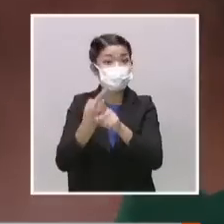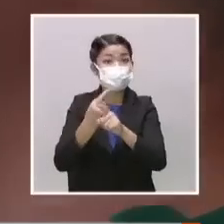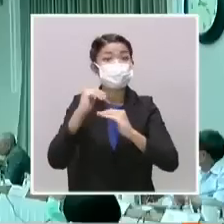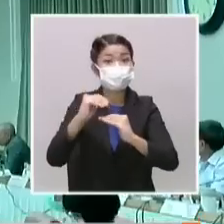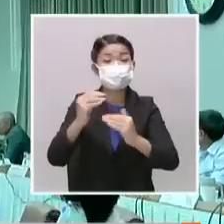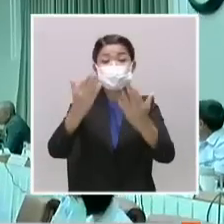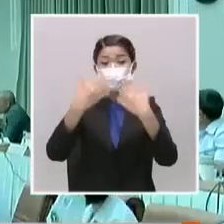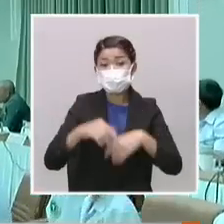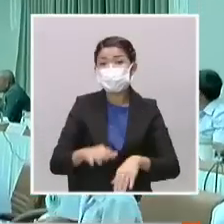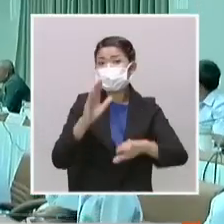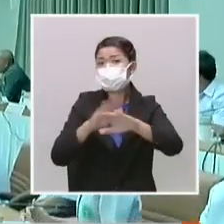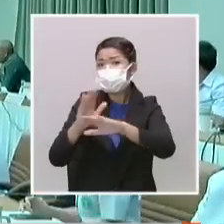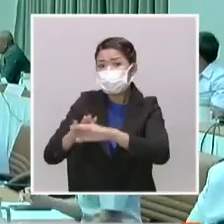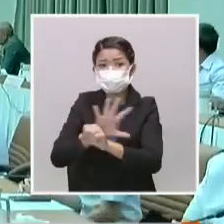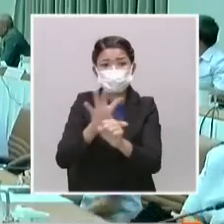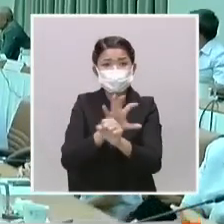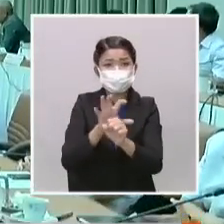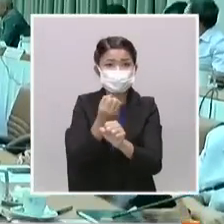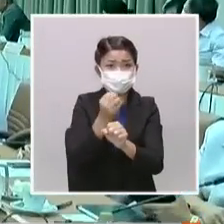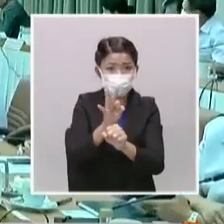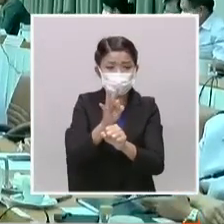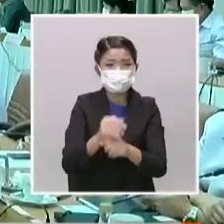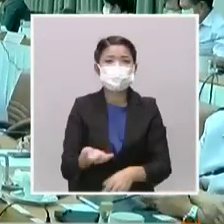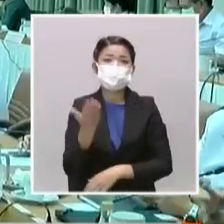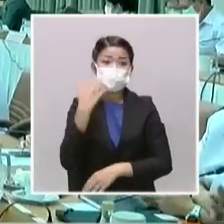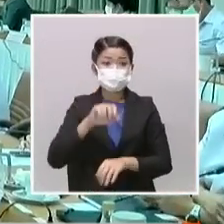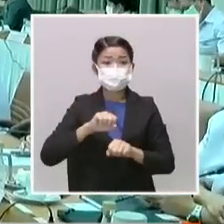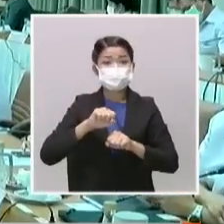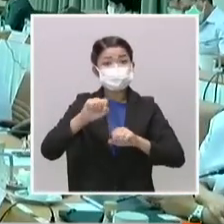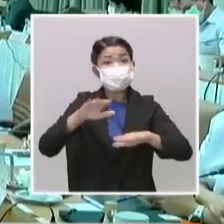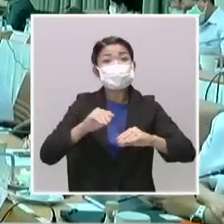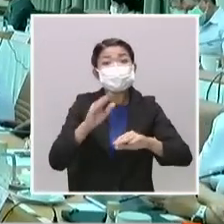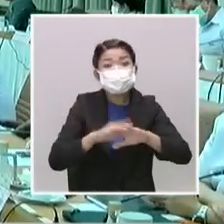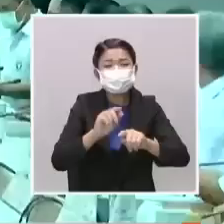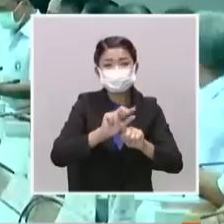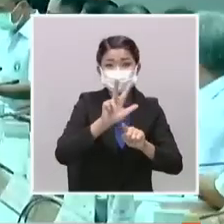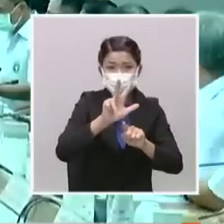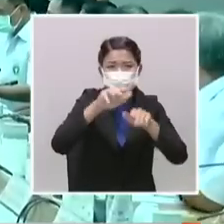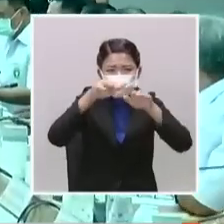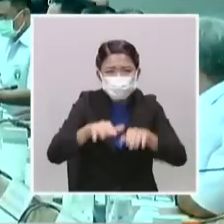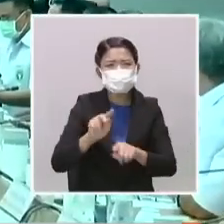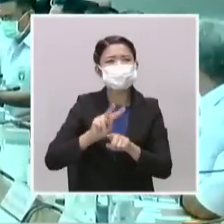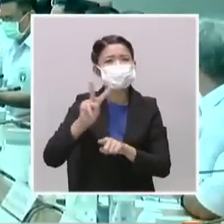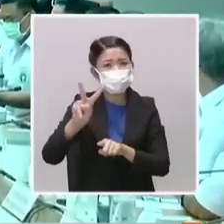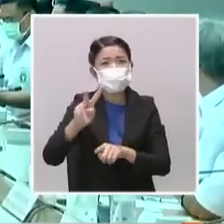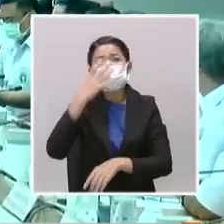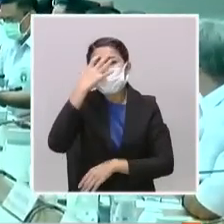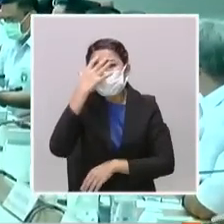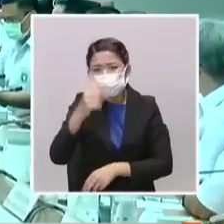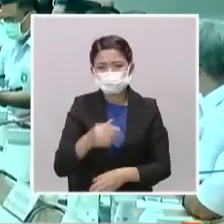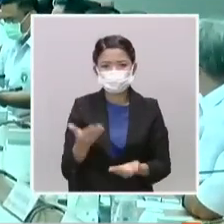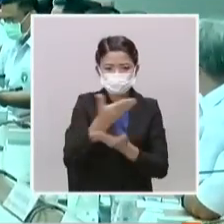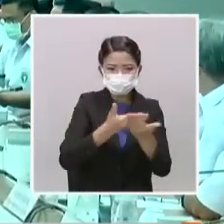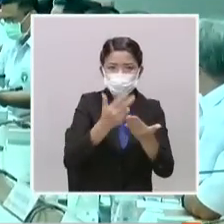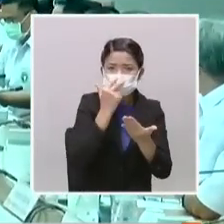นเรื่องของการลดระดับการเตือนภัยโควิดจากระดับ3เหลือระดับ2จะต้องพิจารณาด้วยความระมัดระวังนะคะเพราะว่าเราเพิ่ง